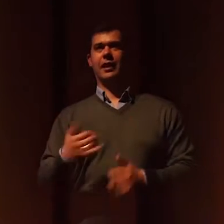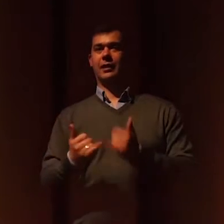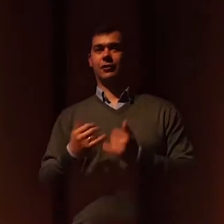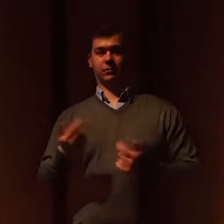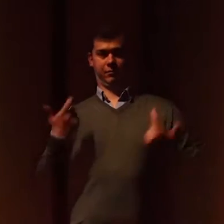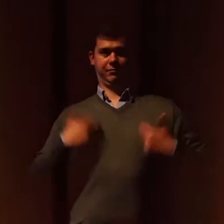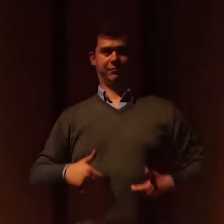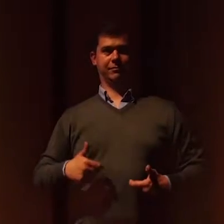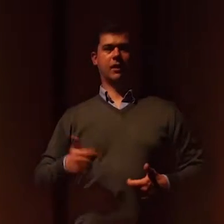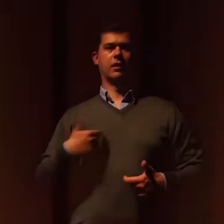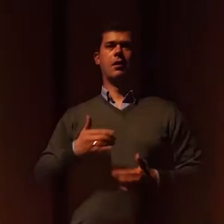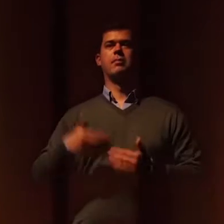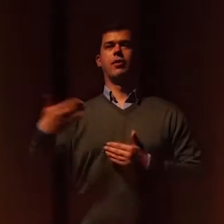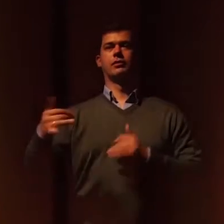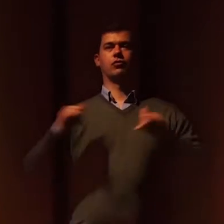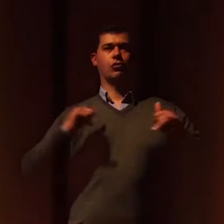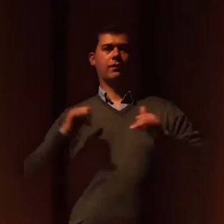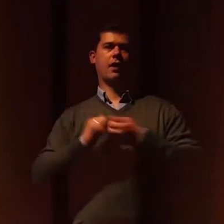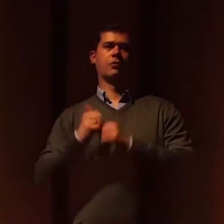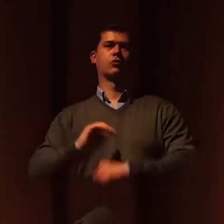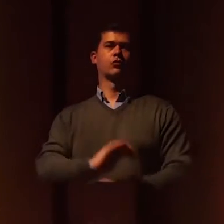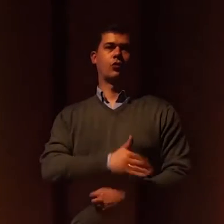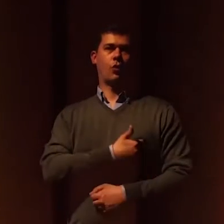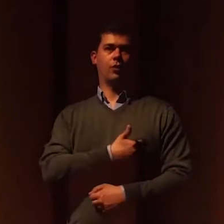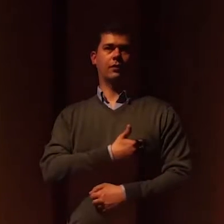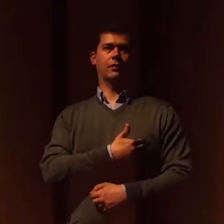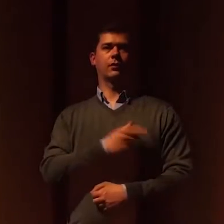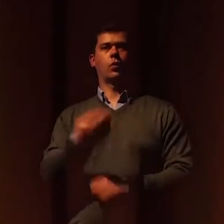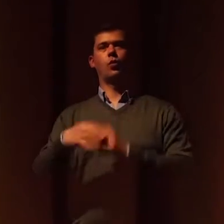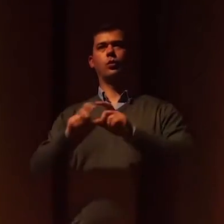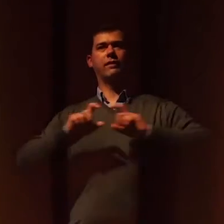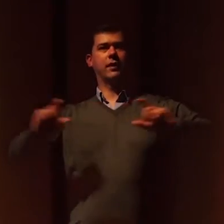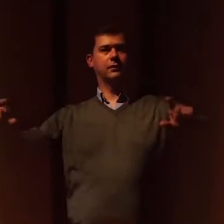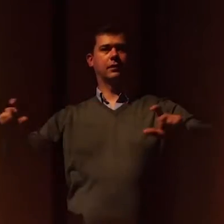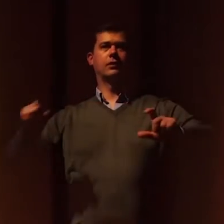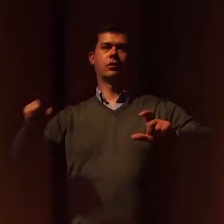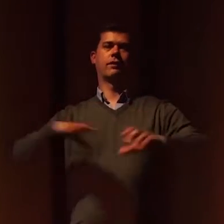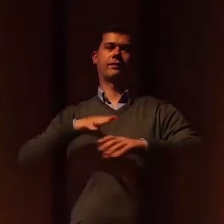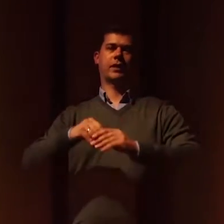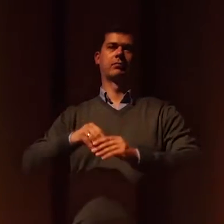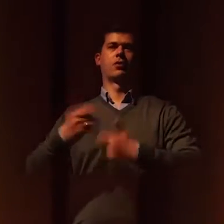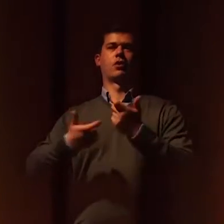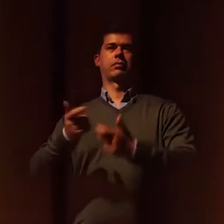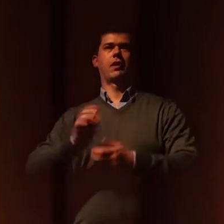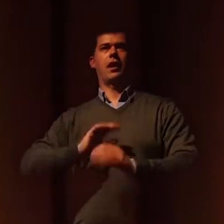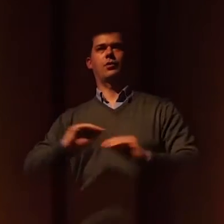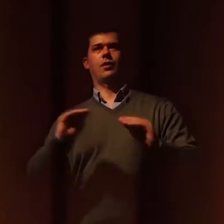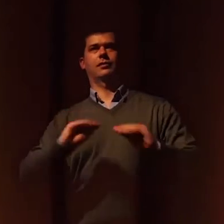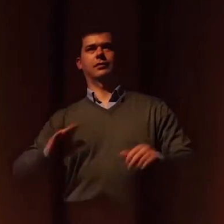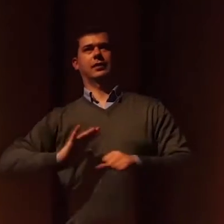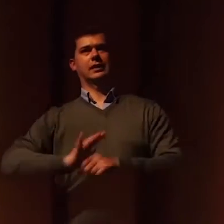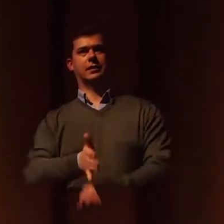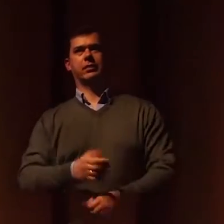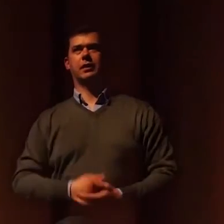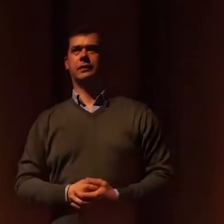którzy Czy w organizacjach Pozarządowych Czy w szkołach na uniwersytetach zajmują się sprawami Edukacji i sprawami